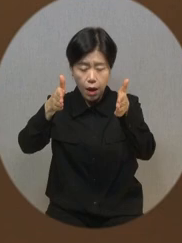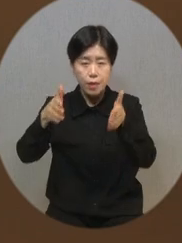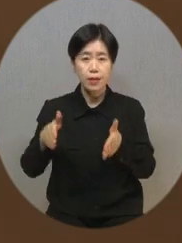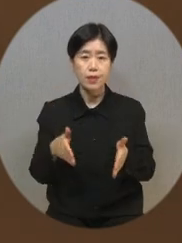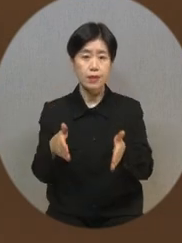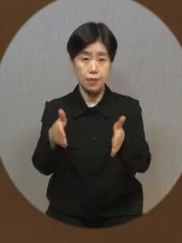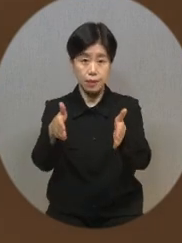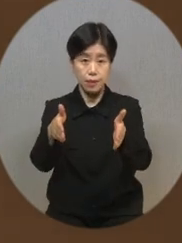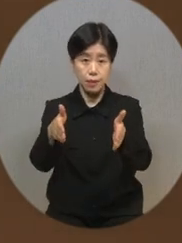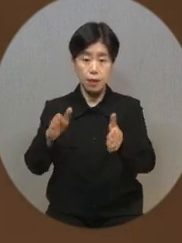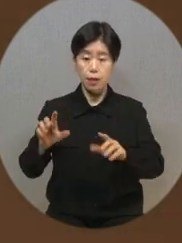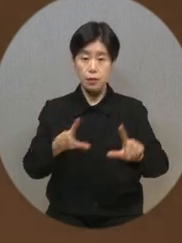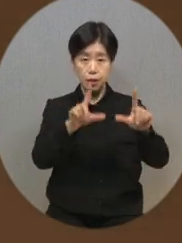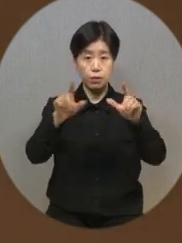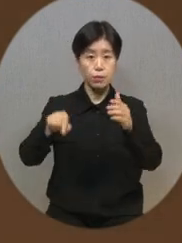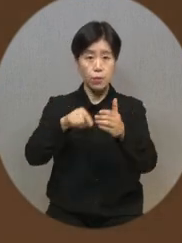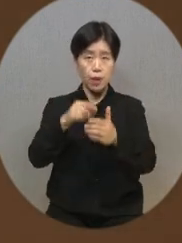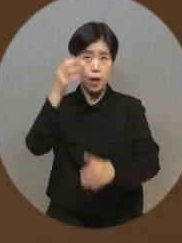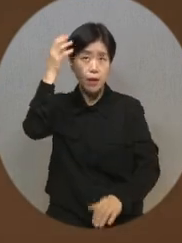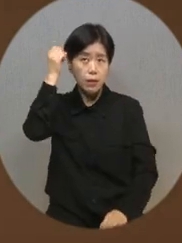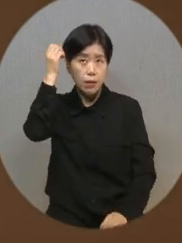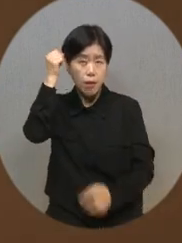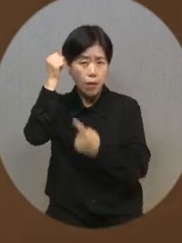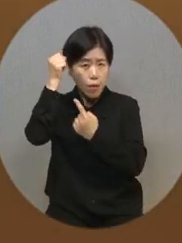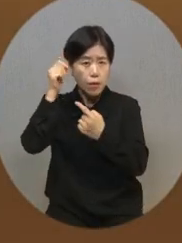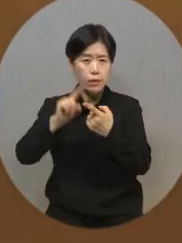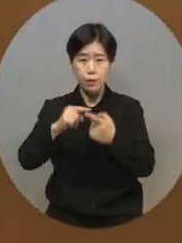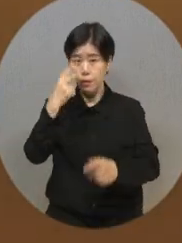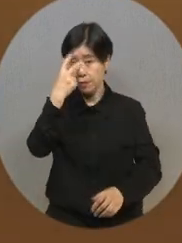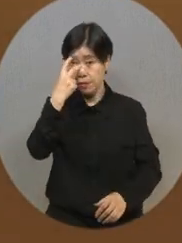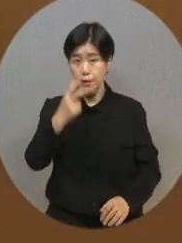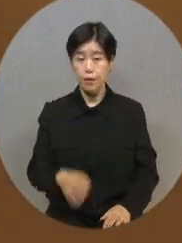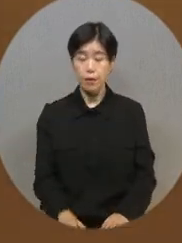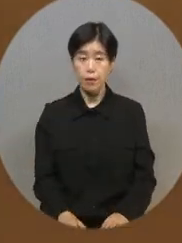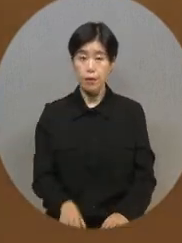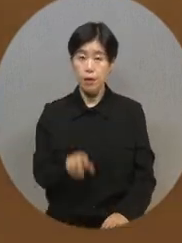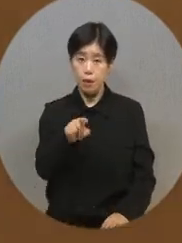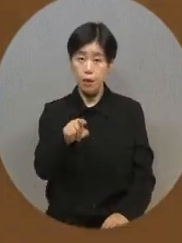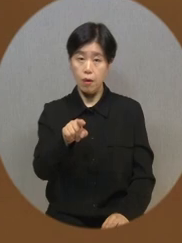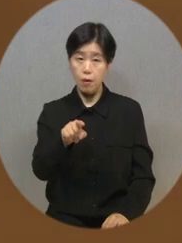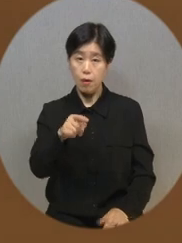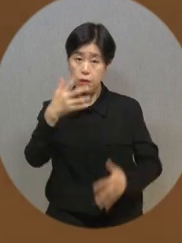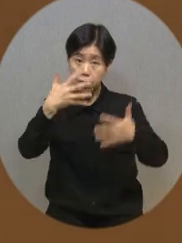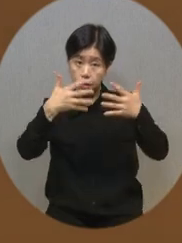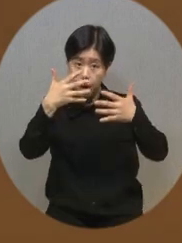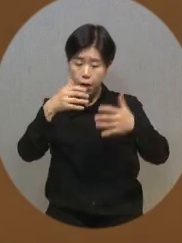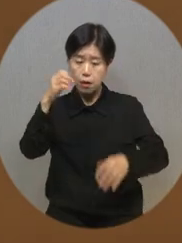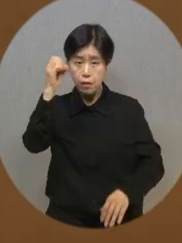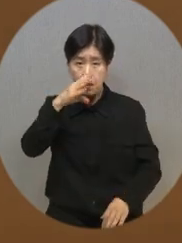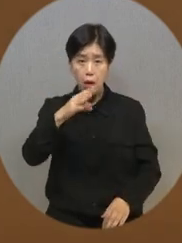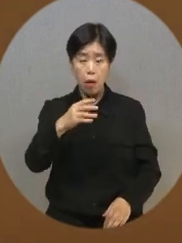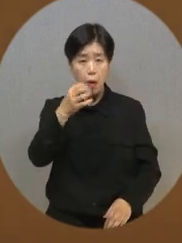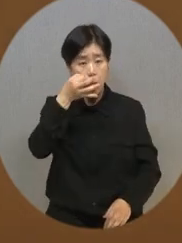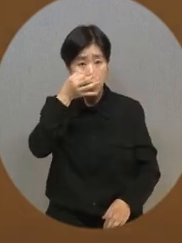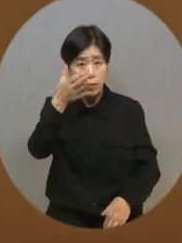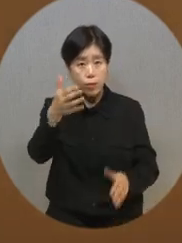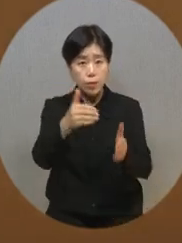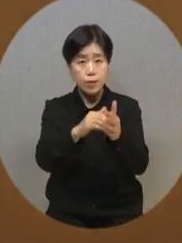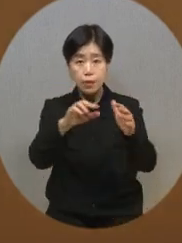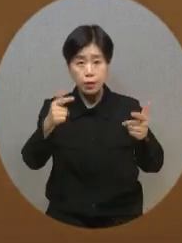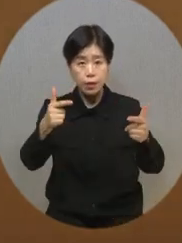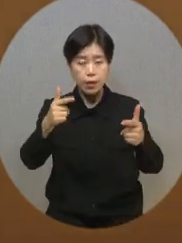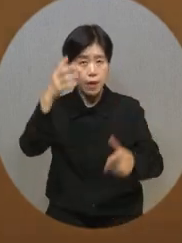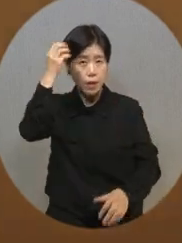파편들과 쌓여온 기억의 공간을 탐구합니다. 이 작품은 단순히 나열이 아니라 기억 속에